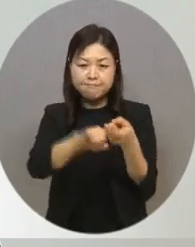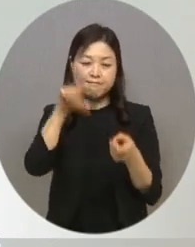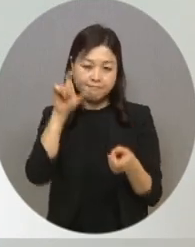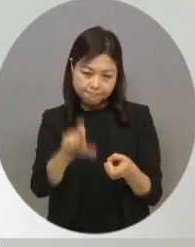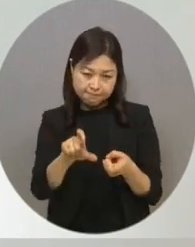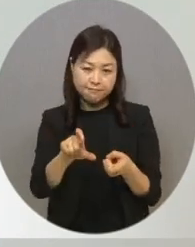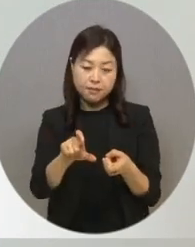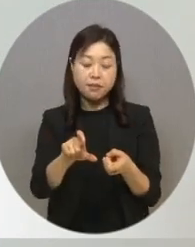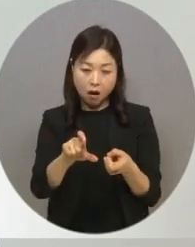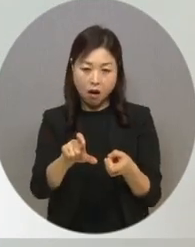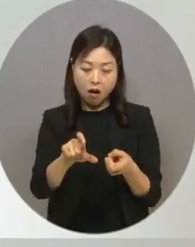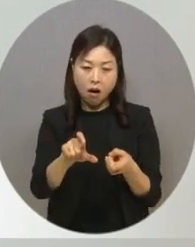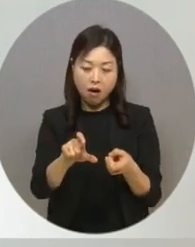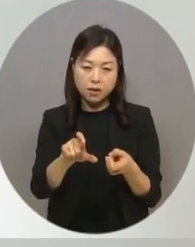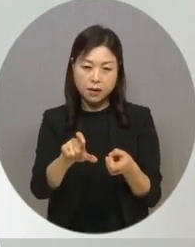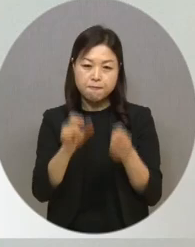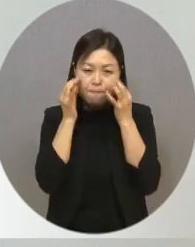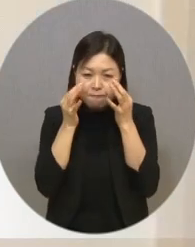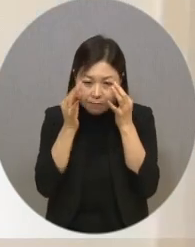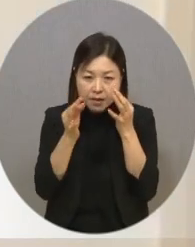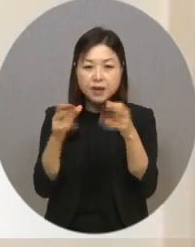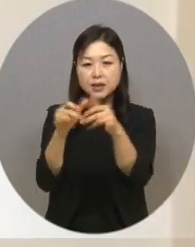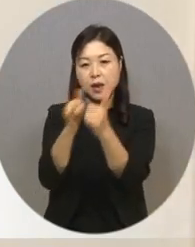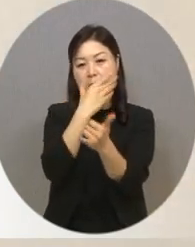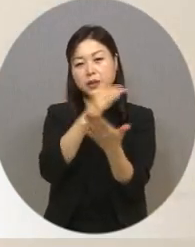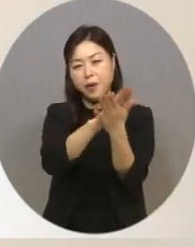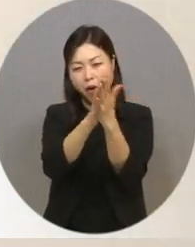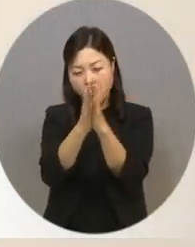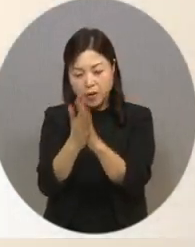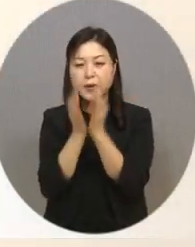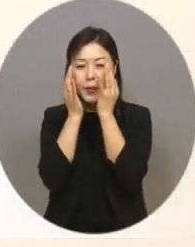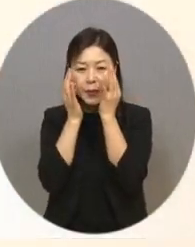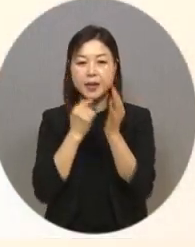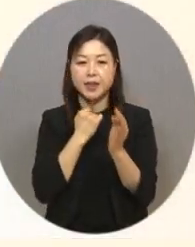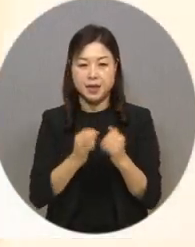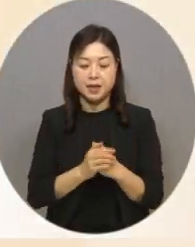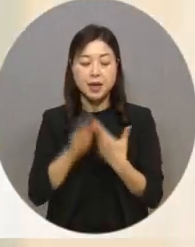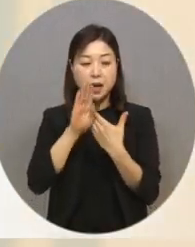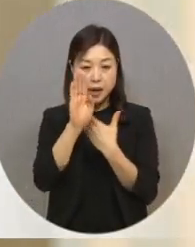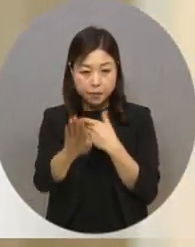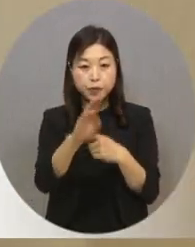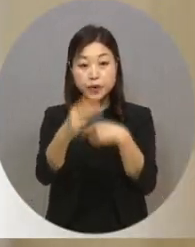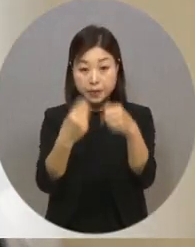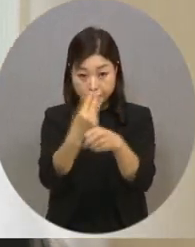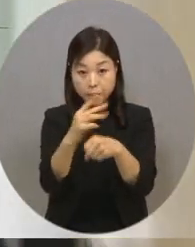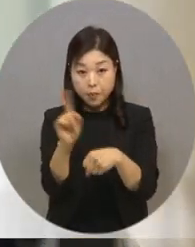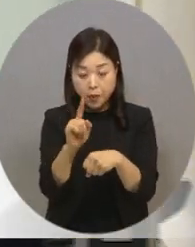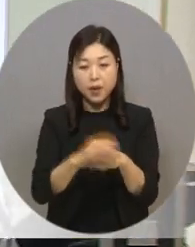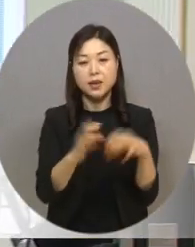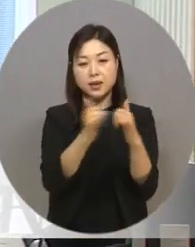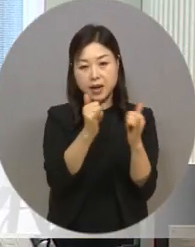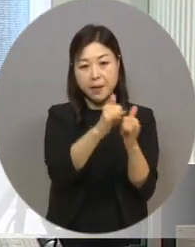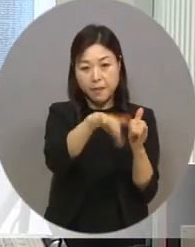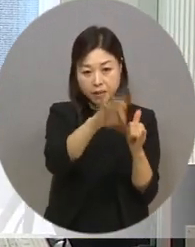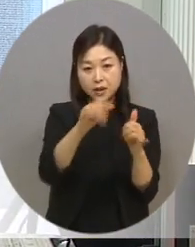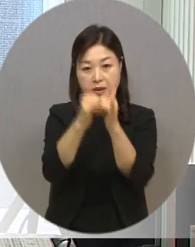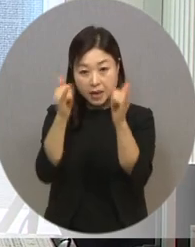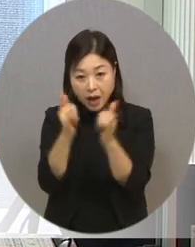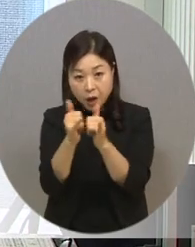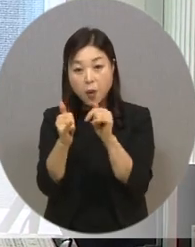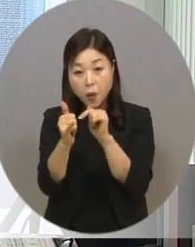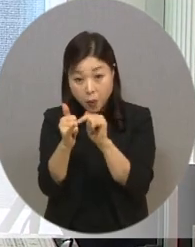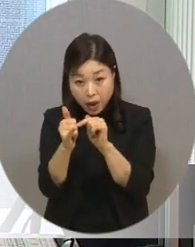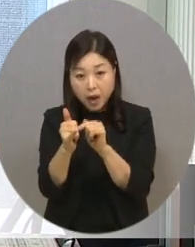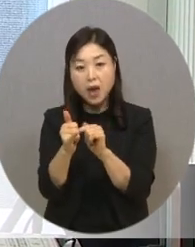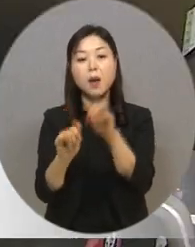복지 변화를 선도해 왔습니다. 향후 3년은 사람 중심 사회 모델 지역사회 접근